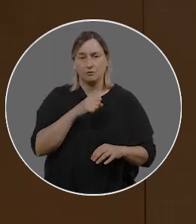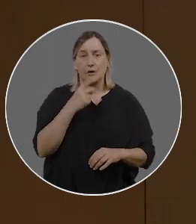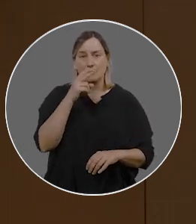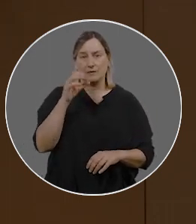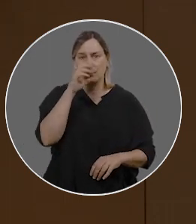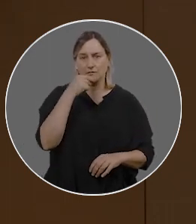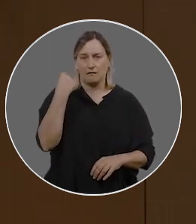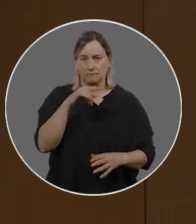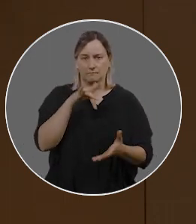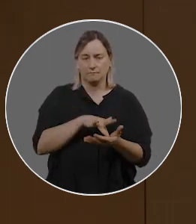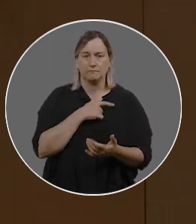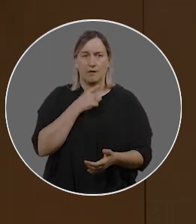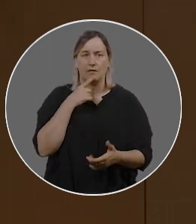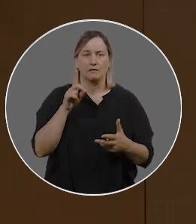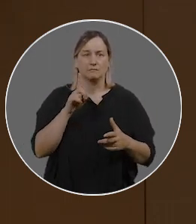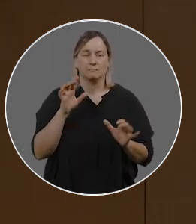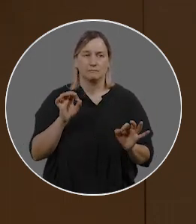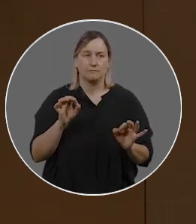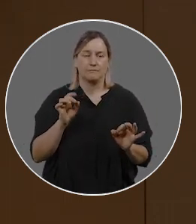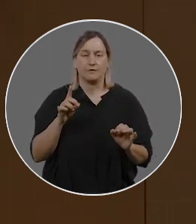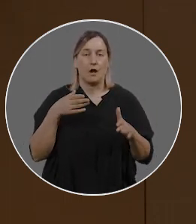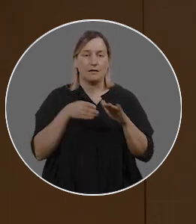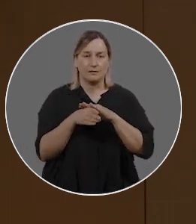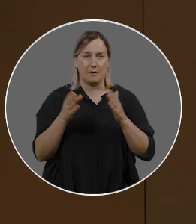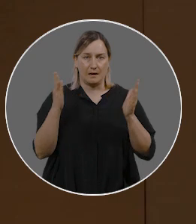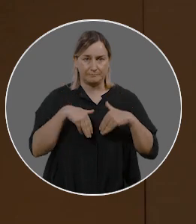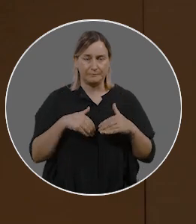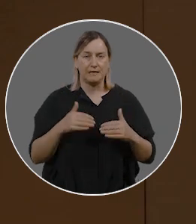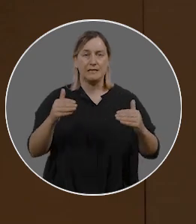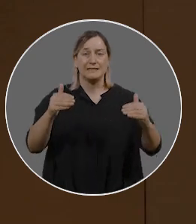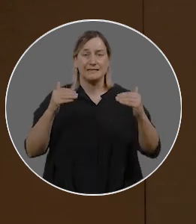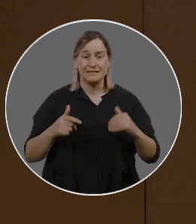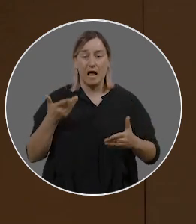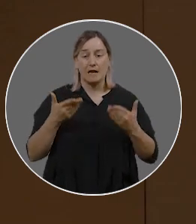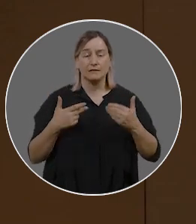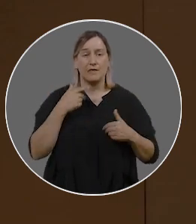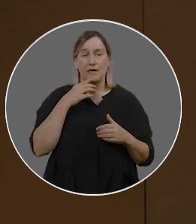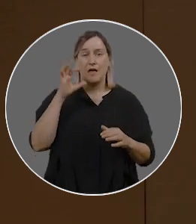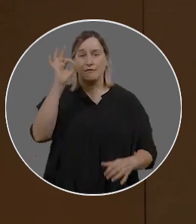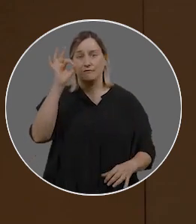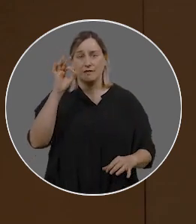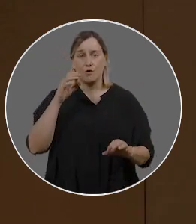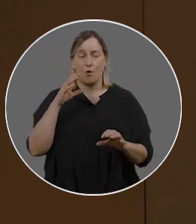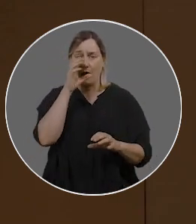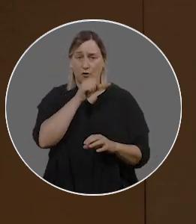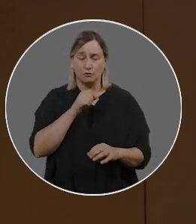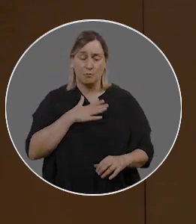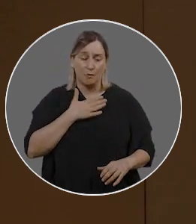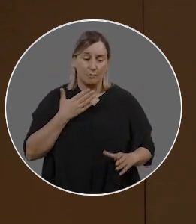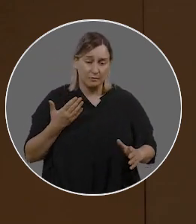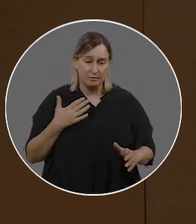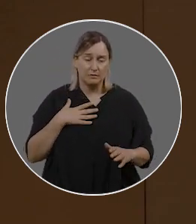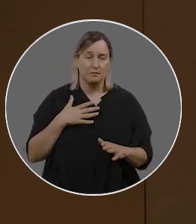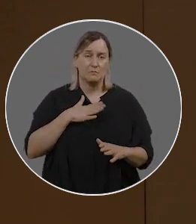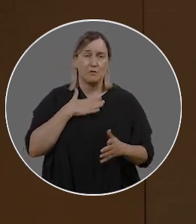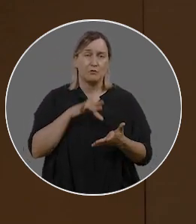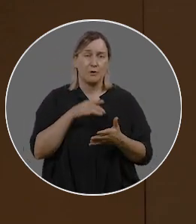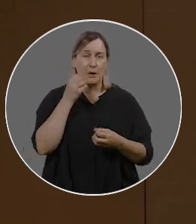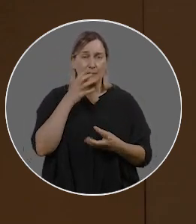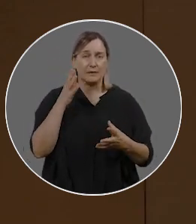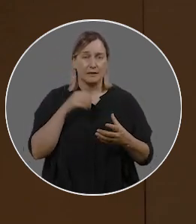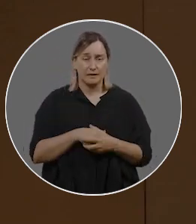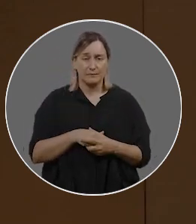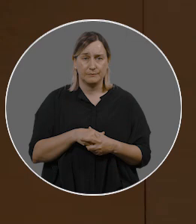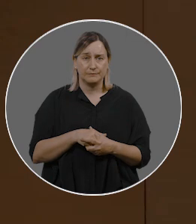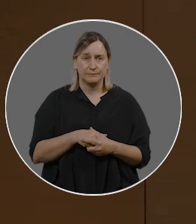són. Per tant, ja sabeu que no és accessible. Si l'anàlisi automàtica us diu que no hi ha 0 errors, bueno, vol dir que anem bé,